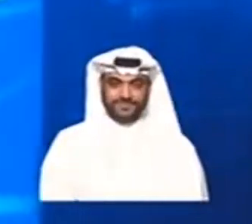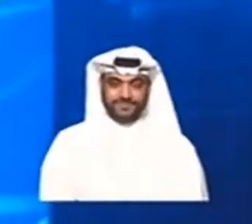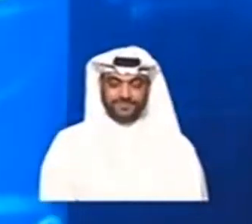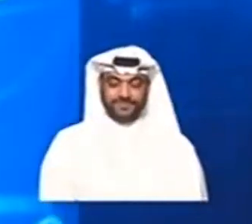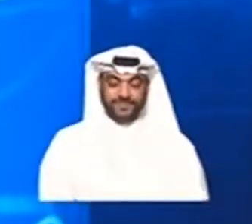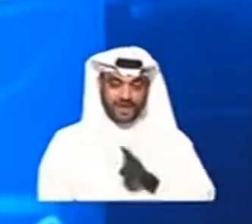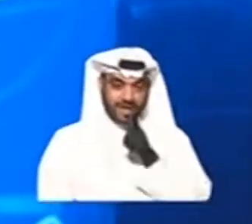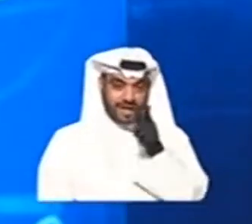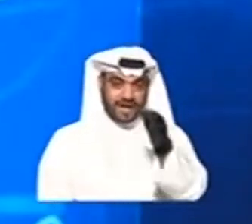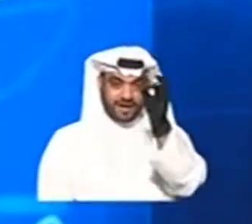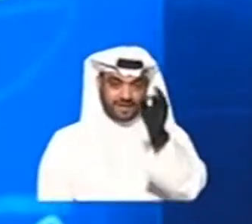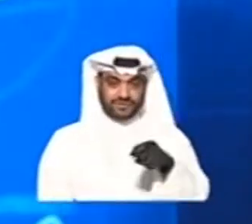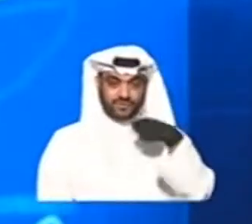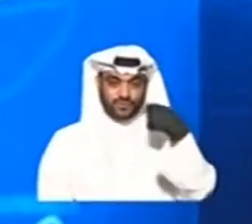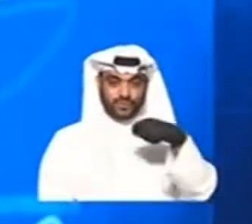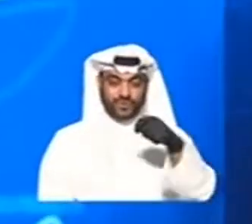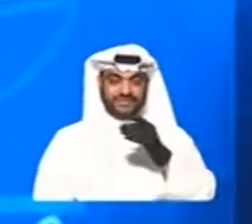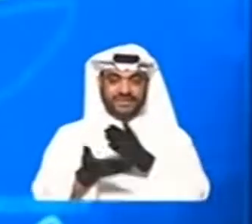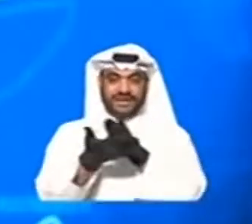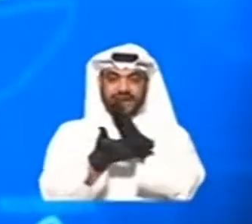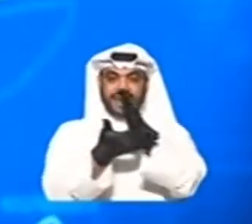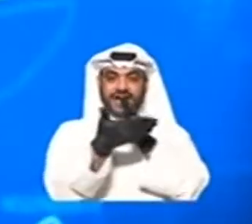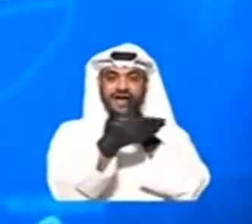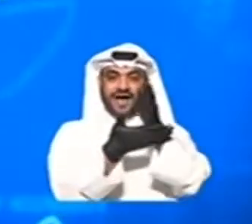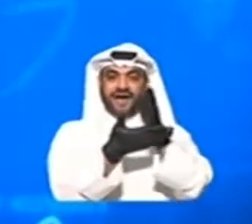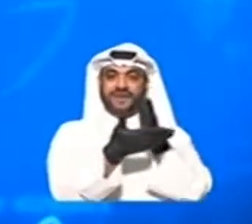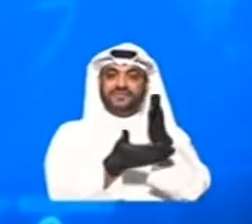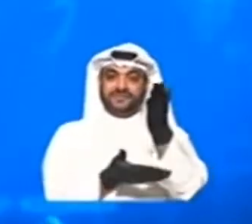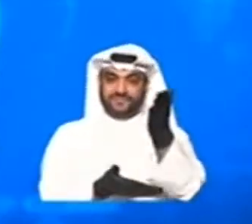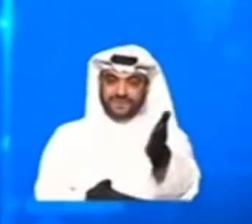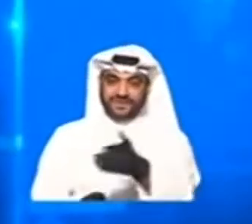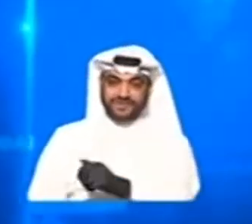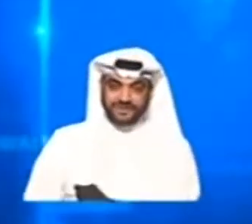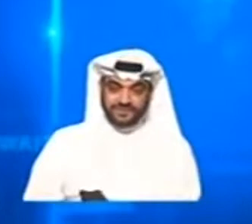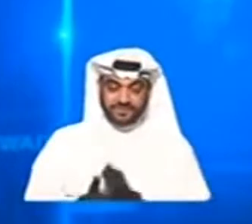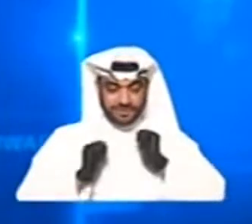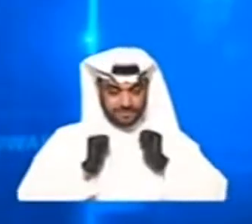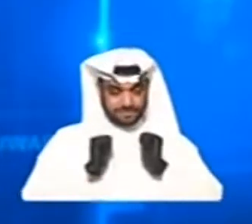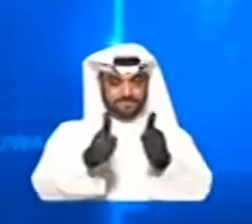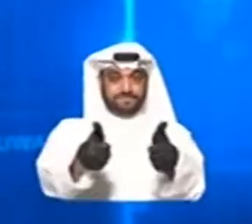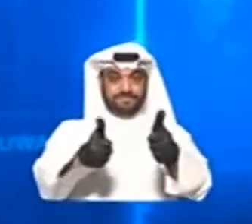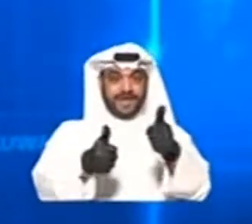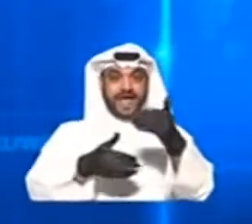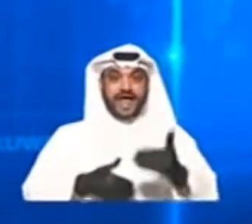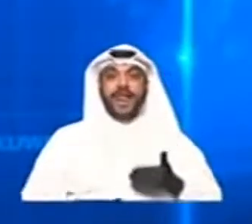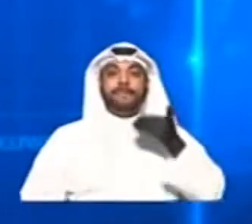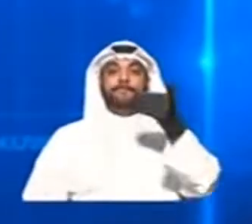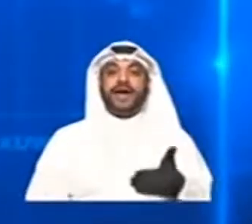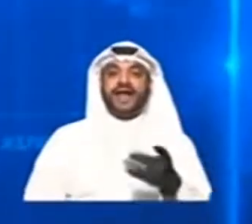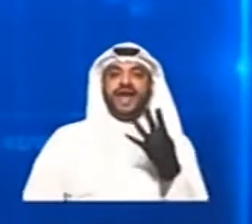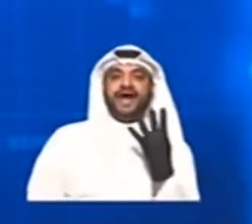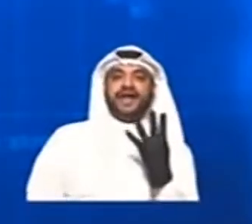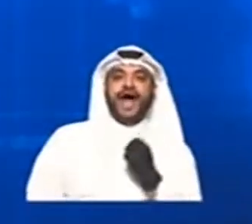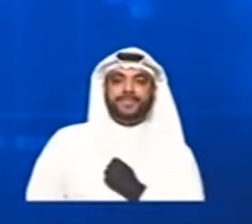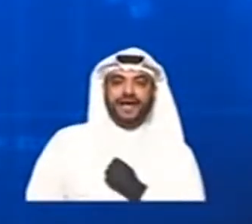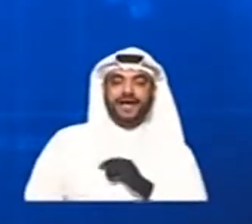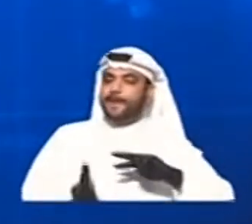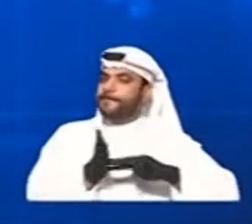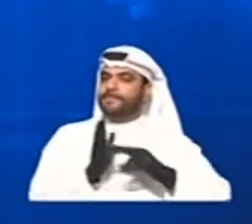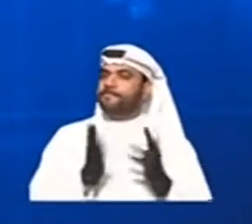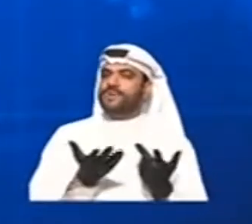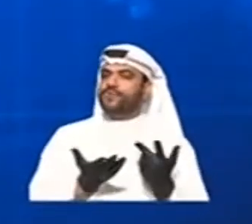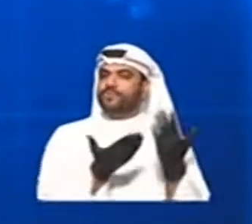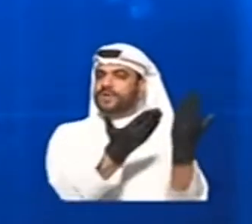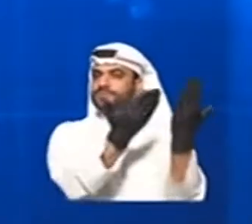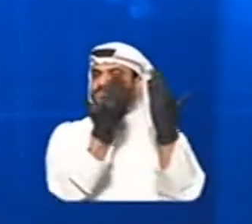أكد وزير الخارجية الشيخ الدكتور أحمد ناصر المحمد الصباح إن انطلاق المرحلة الرابعة لخطة العودة الشاملة للمواطنين من